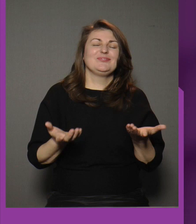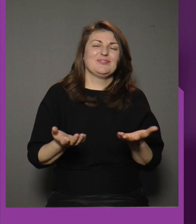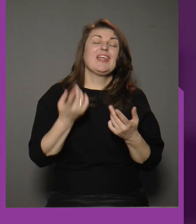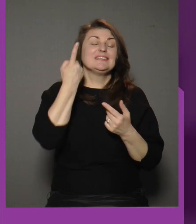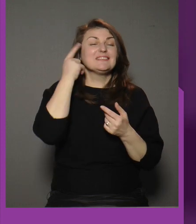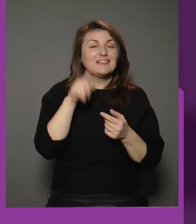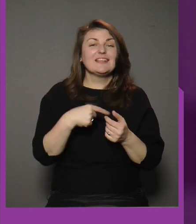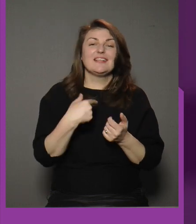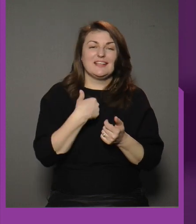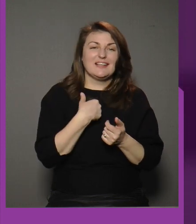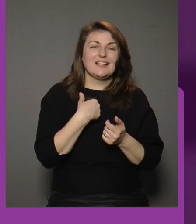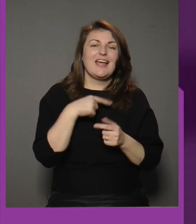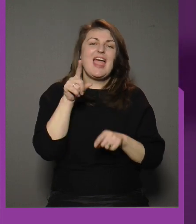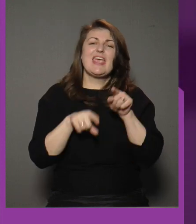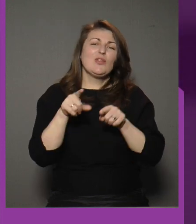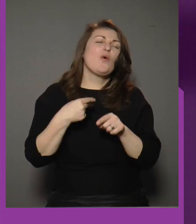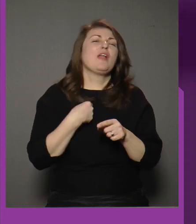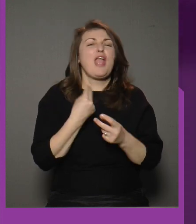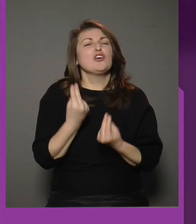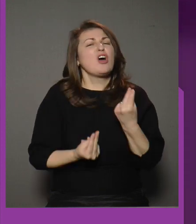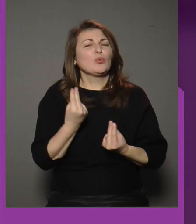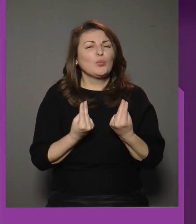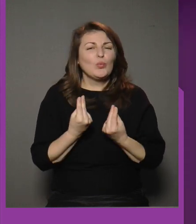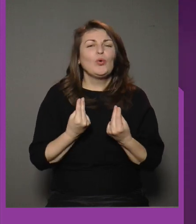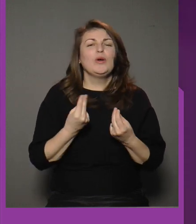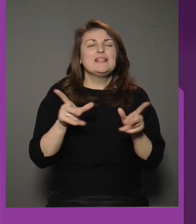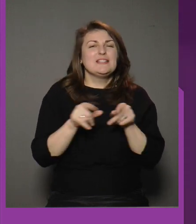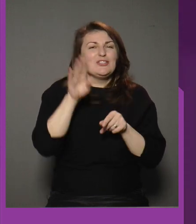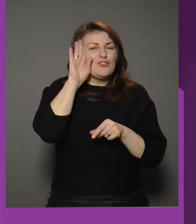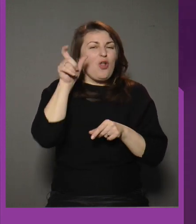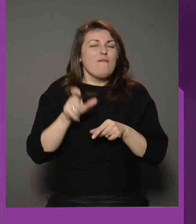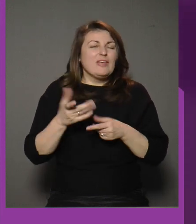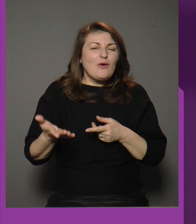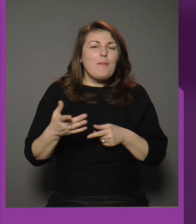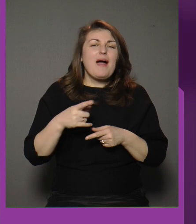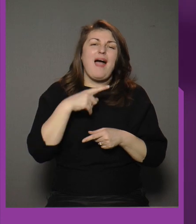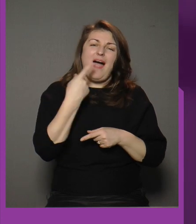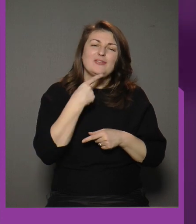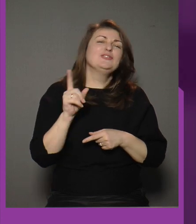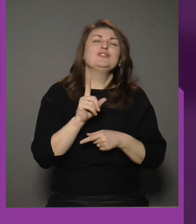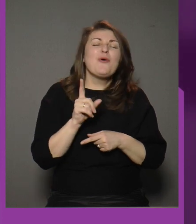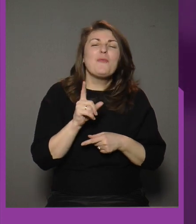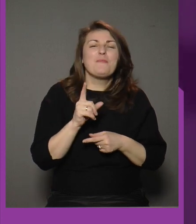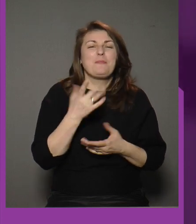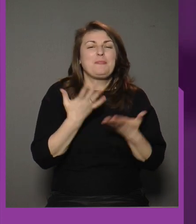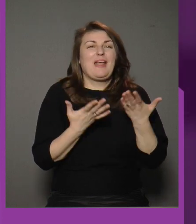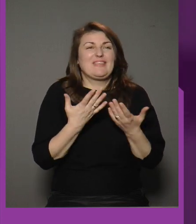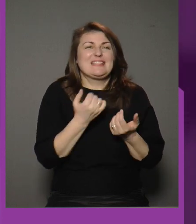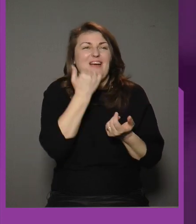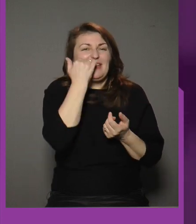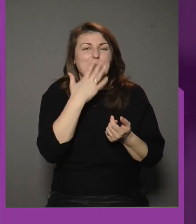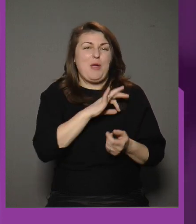Знаєте, я інколи я жартую так з чоловіком і кажу, що, мабуть, завдяки моїй професії наш